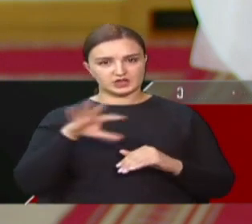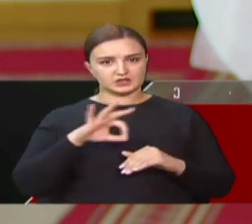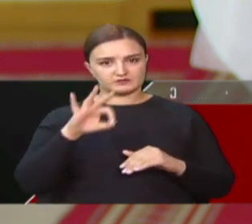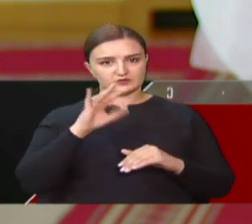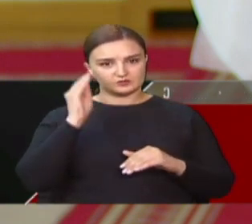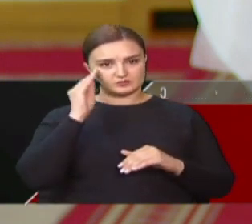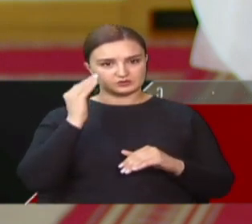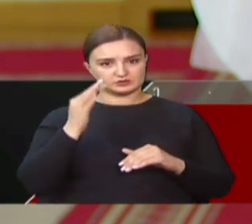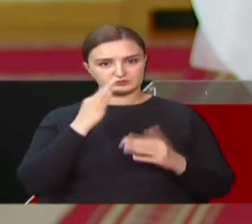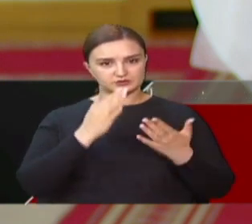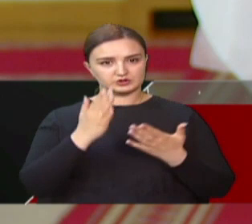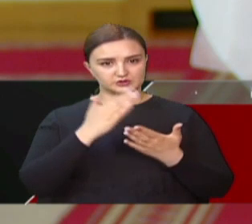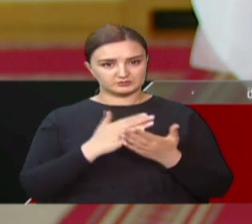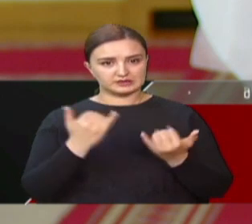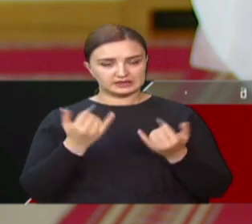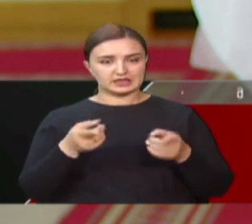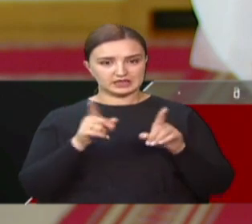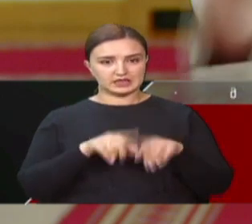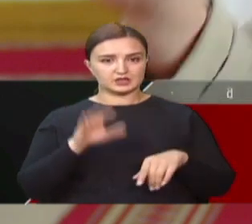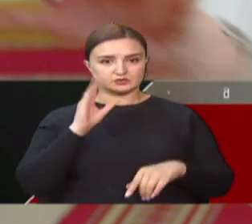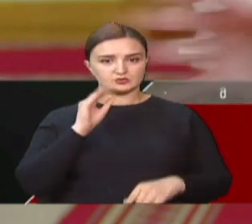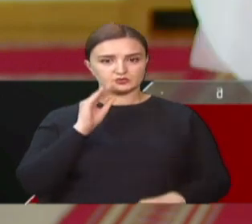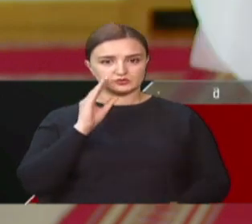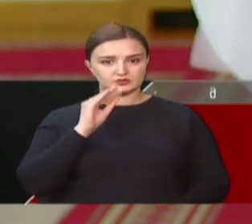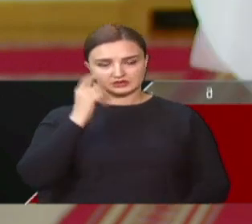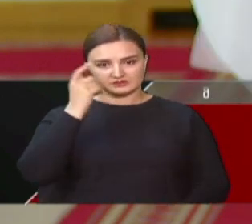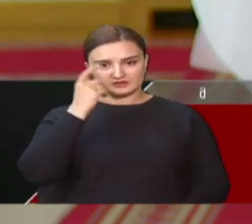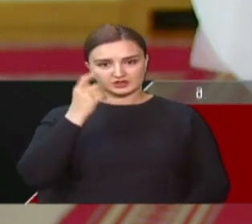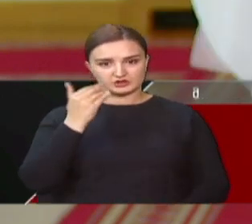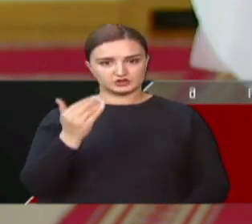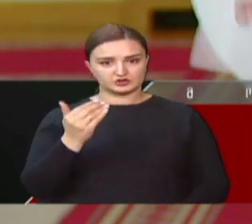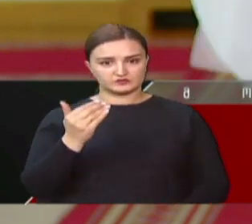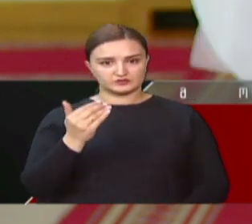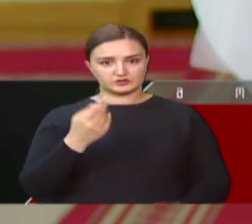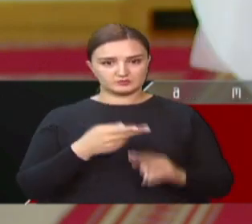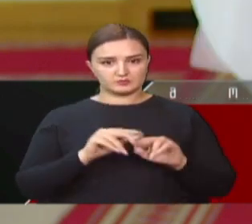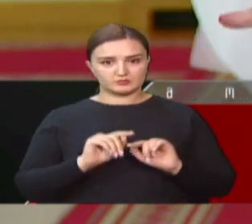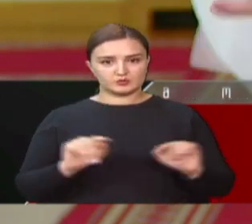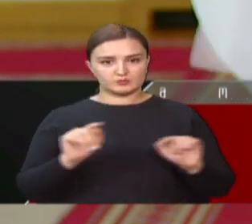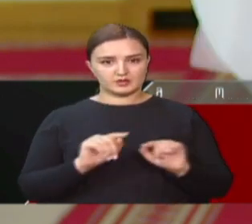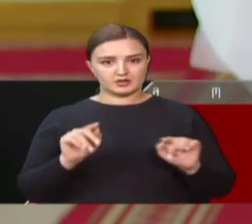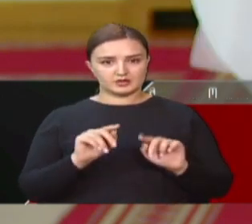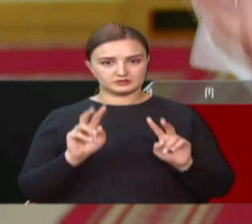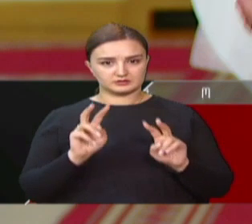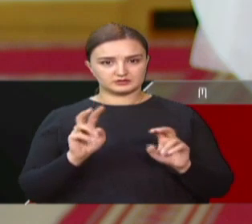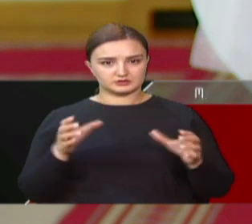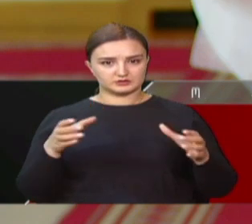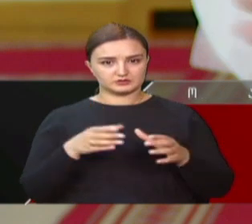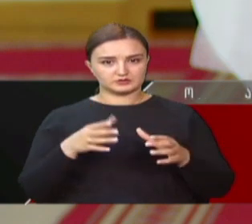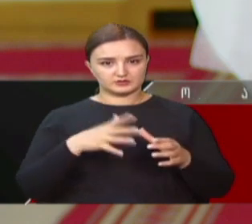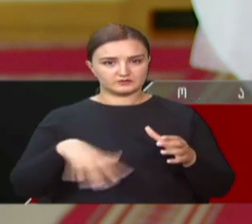იმის შემდეგ და ეხლაც, როდესაც მთელი ესე რაღაცა ეს ივანიშვილის ქვაფში, ეს პროპაგანდისტულ ქვაფში მოიხარშა